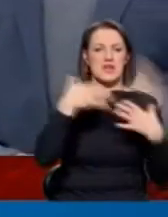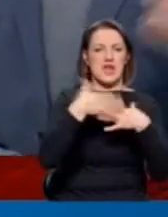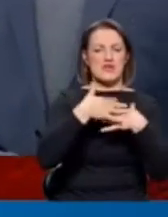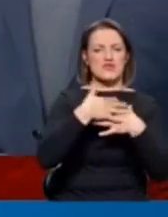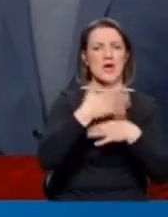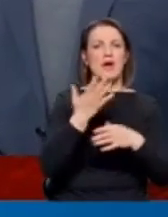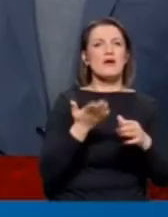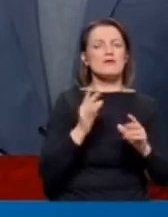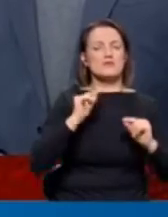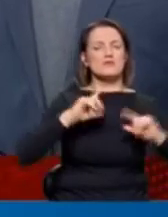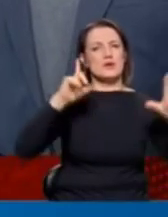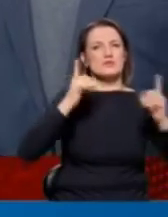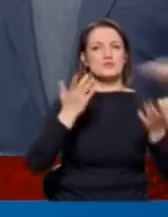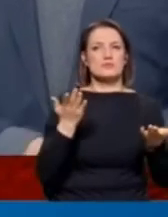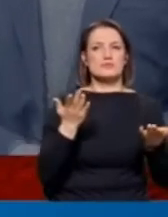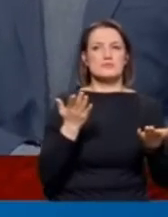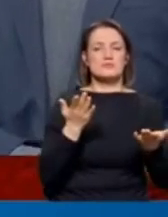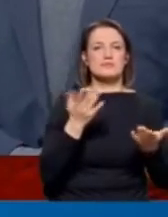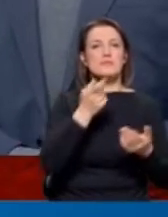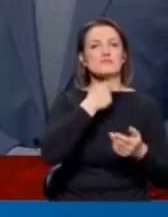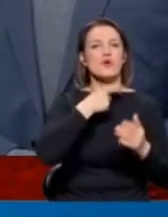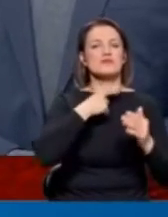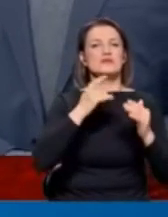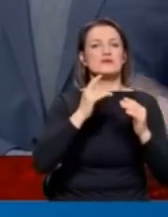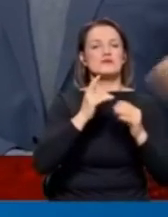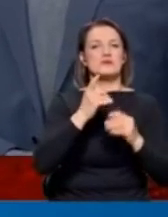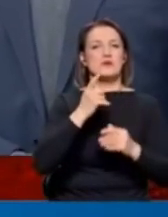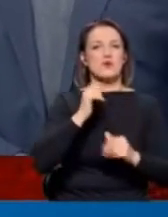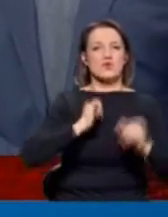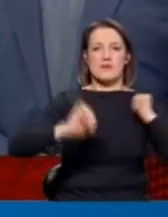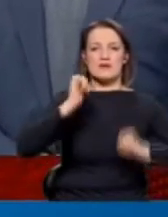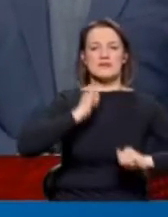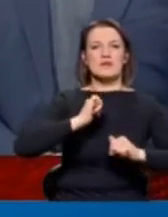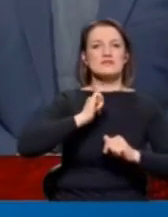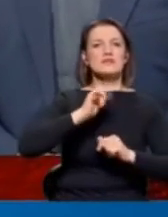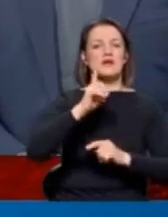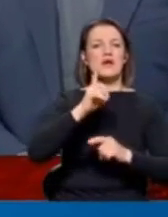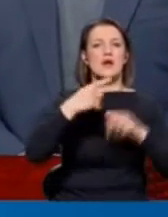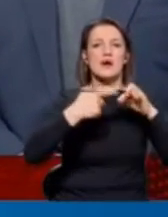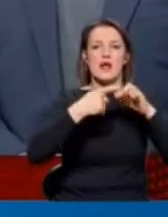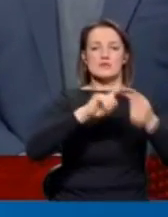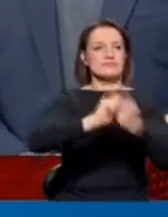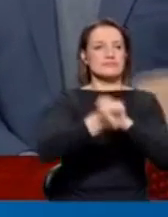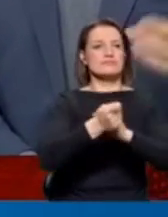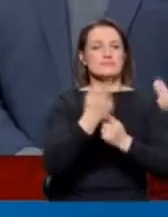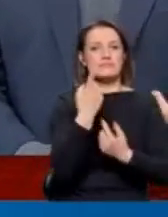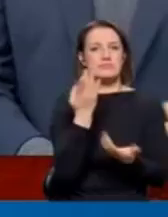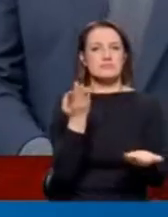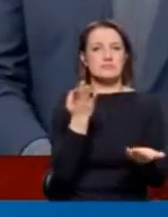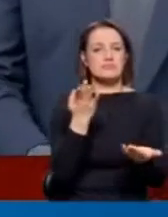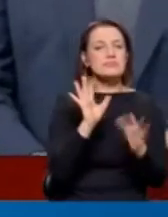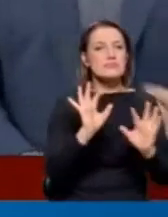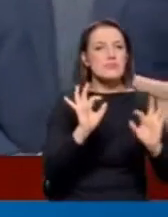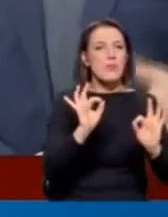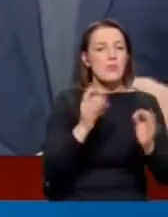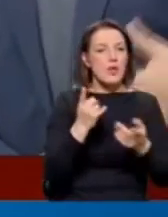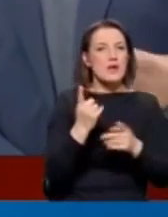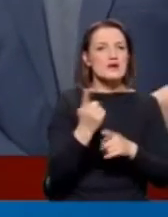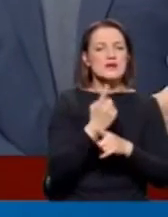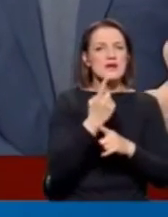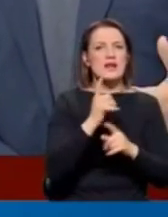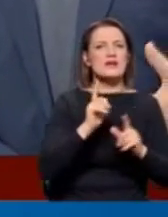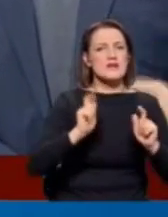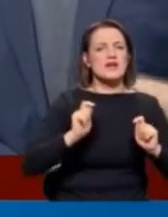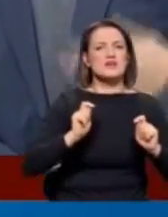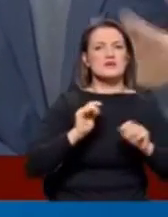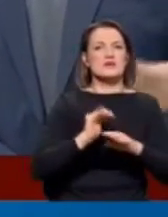kalkıyorsun Ağa şeyi Boğaziçi Üniversitesi rektörü'nü değiştirmiş Yani bu tür şeylerin çok